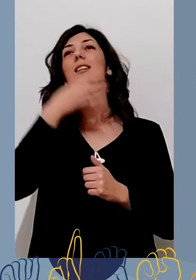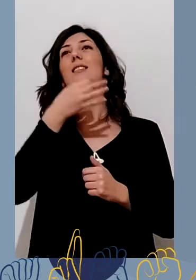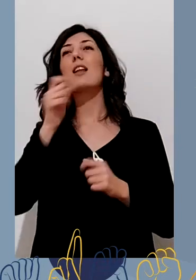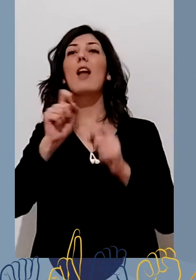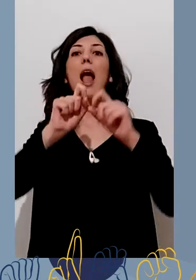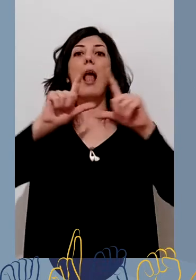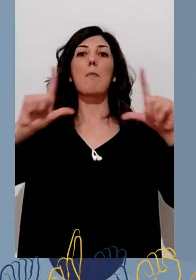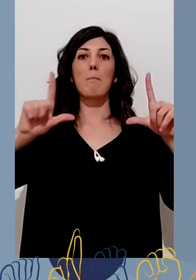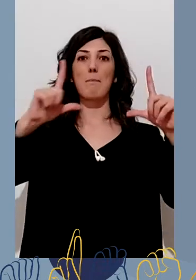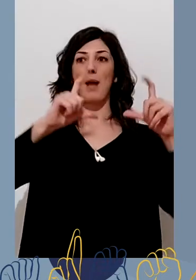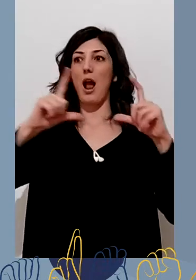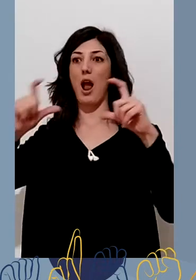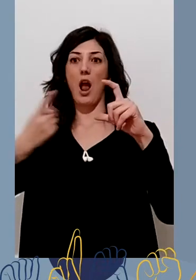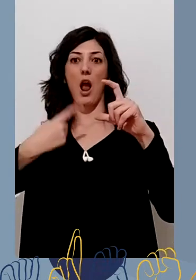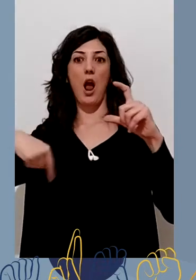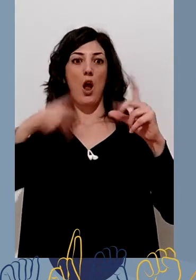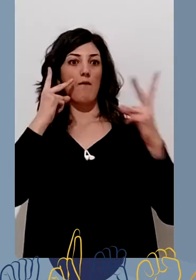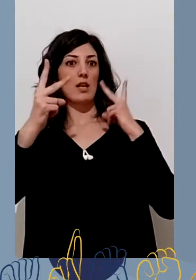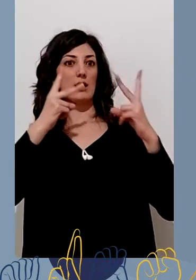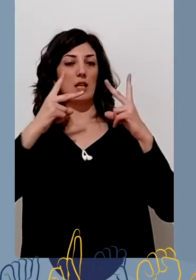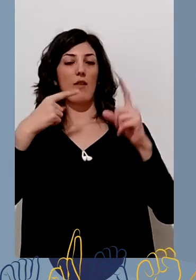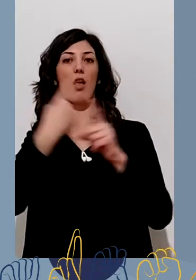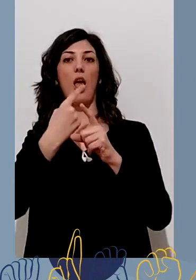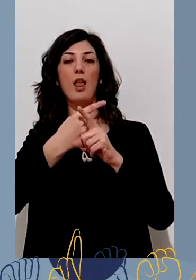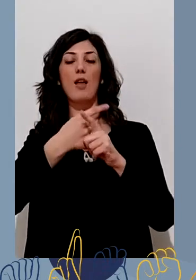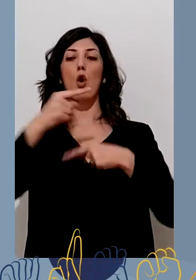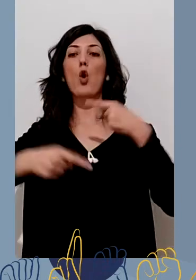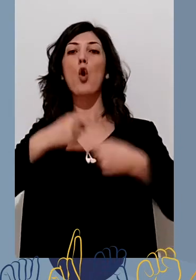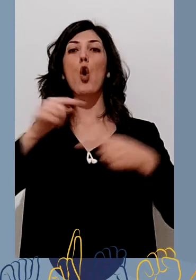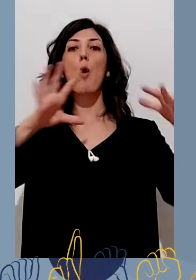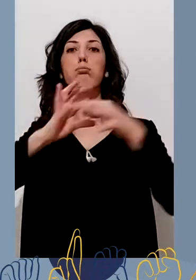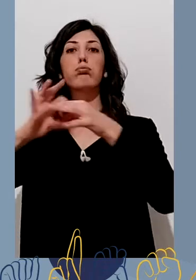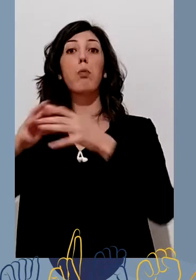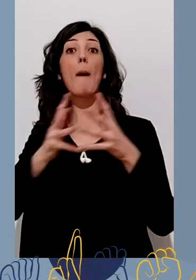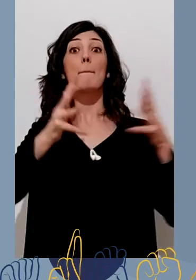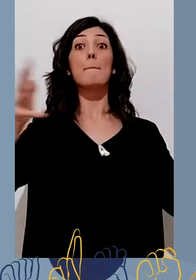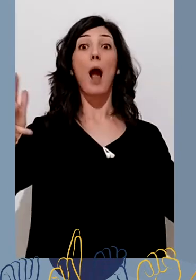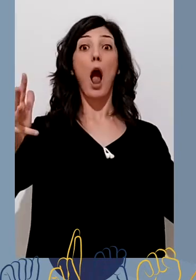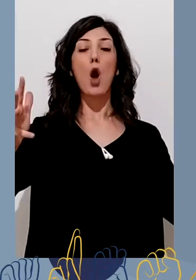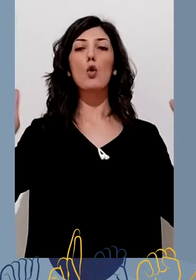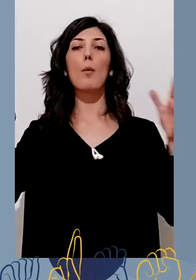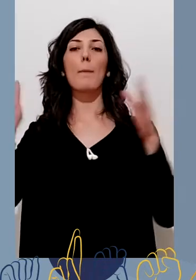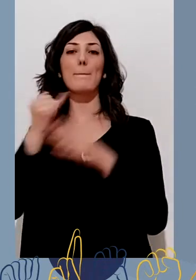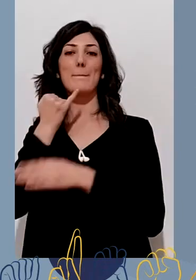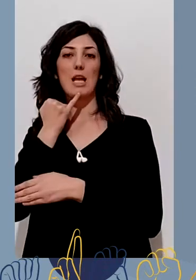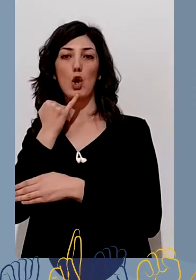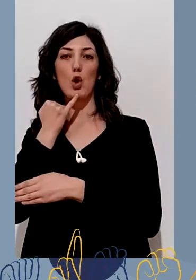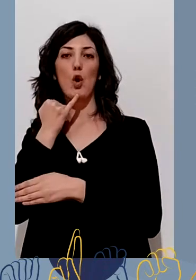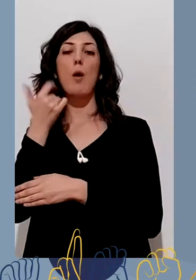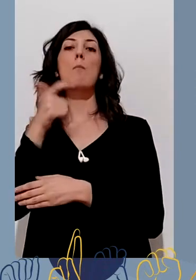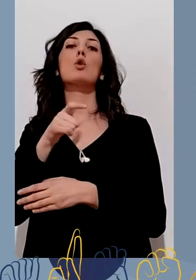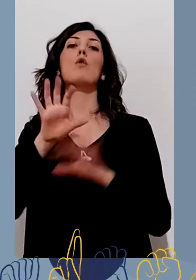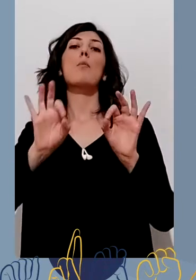cronologico a quello che concerne il macro al micro, perché essendo una lingua visivo-gestuale, come ha detto il dottor Barbarisi, noi